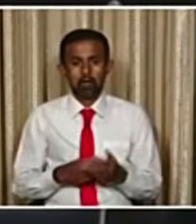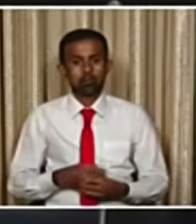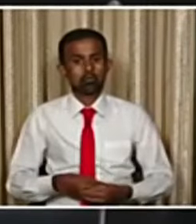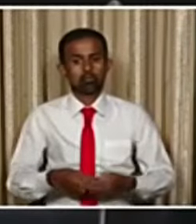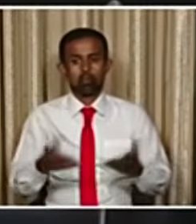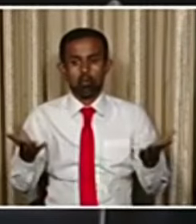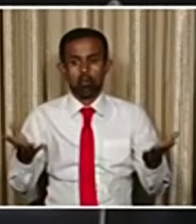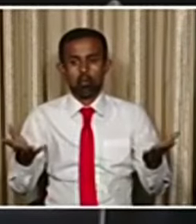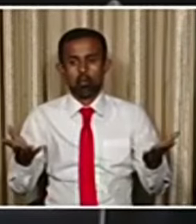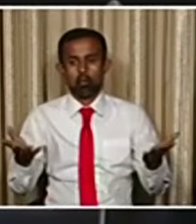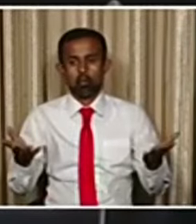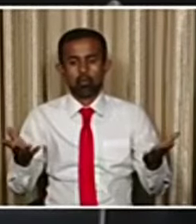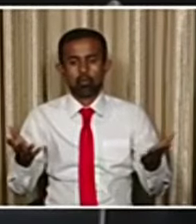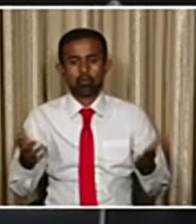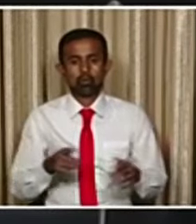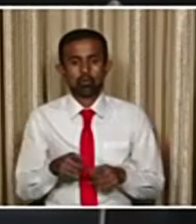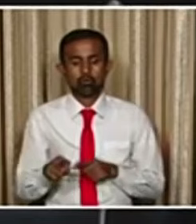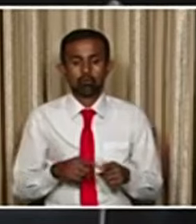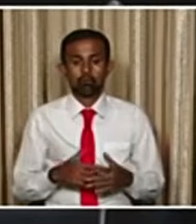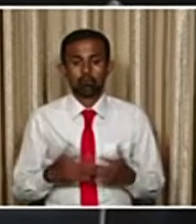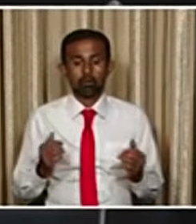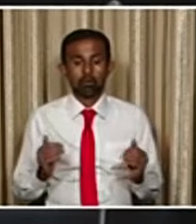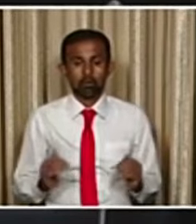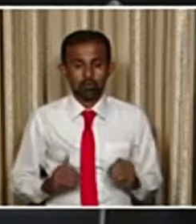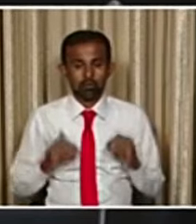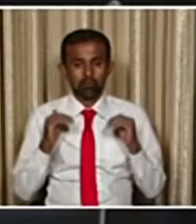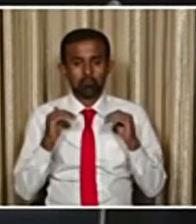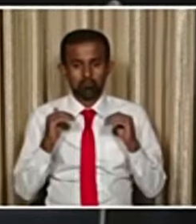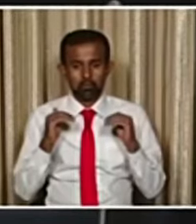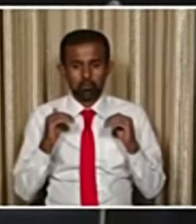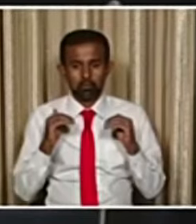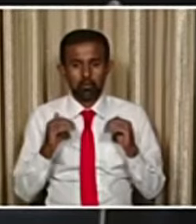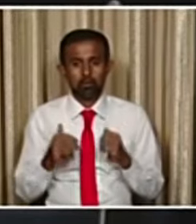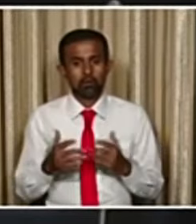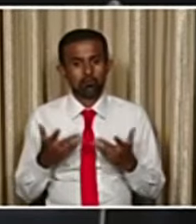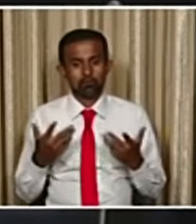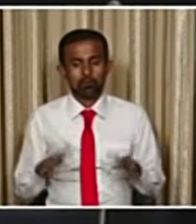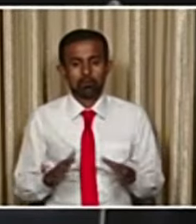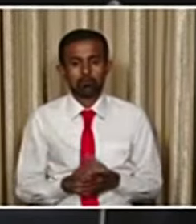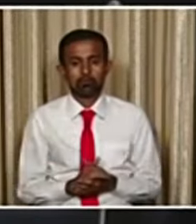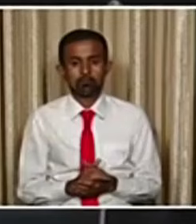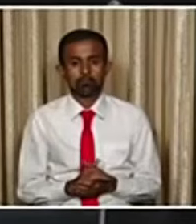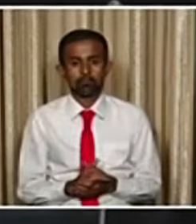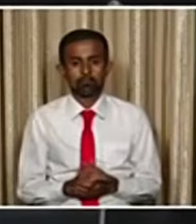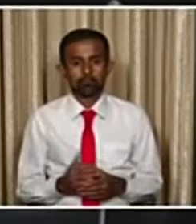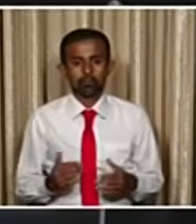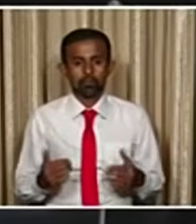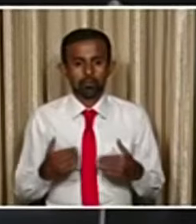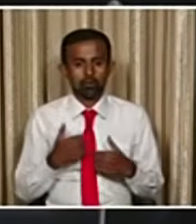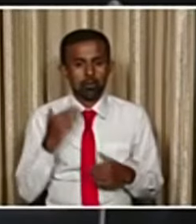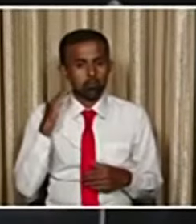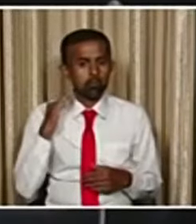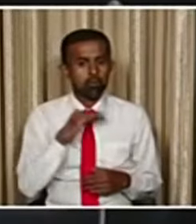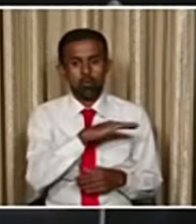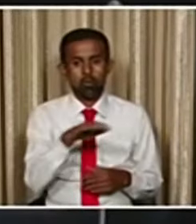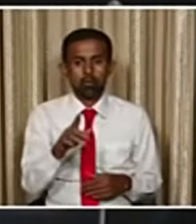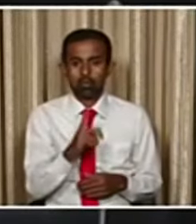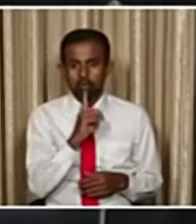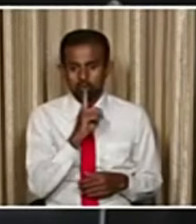ලබා දුන්නා එවන් අතිවිශාල සංවර්ධනයකට අපි අඩිදාලම දාලා තියෙනවා එහෙනම් අපි ජනතාවගෙන්